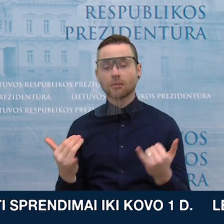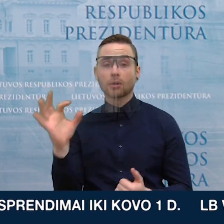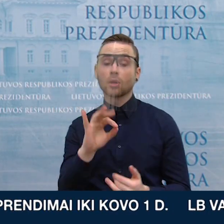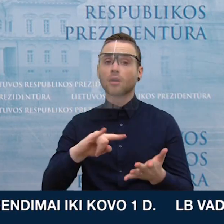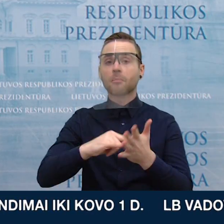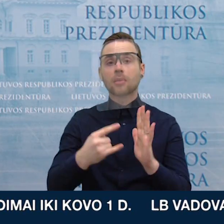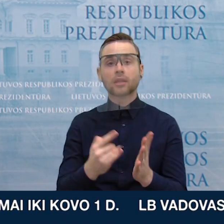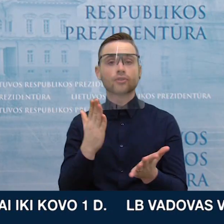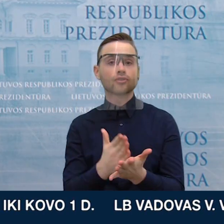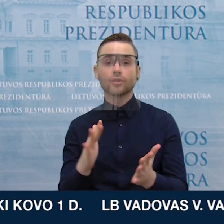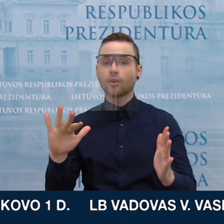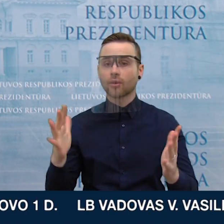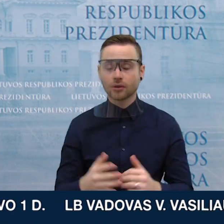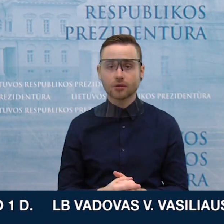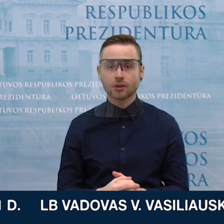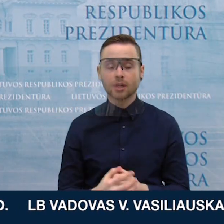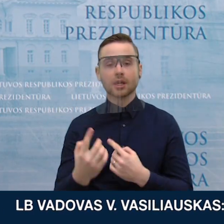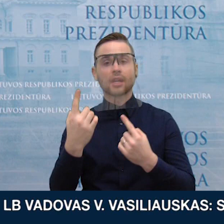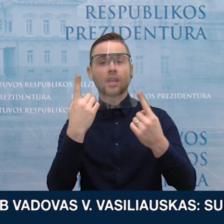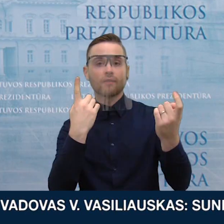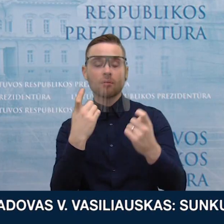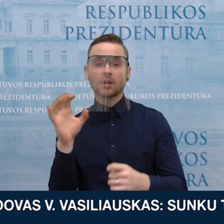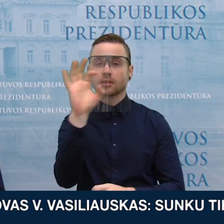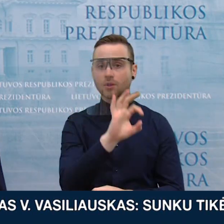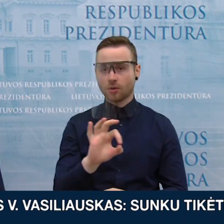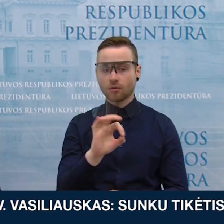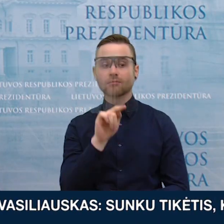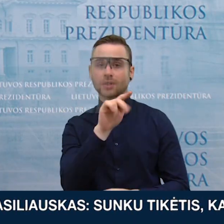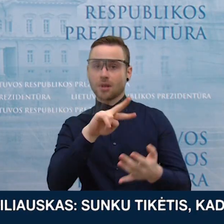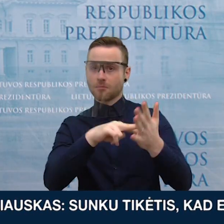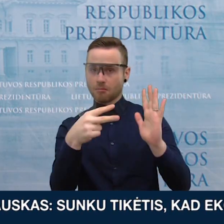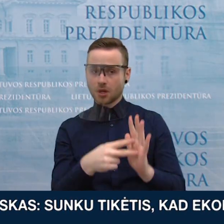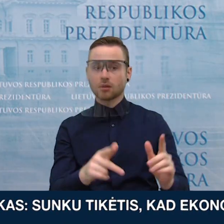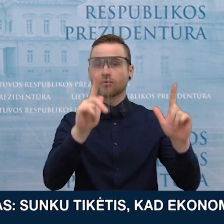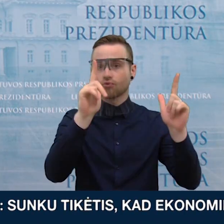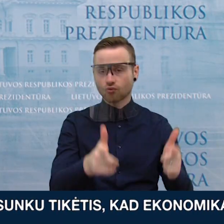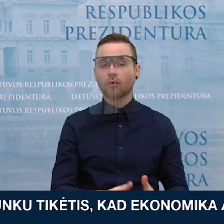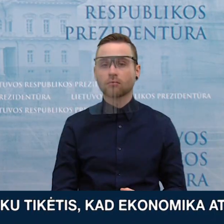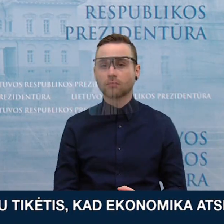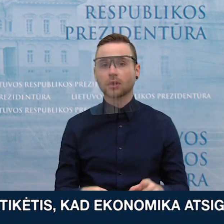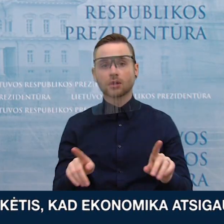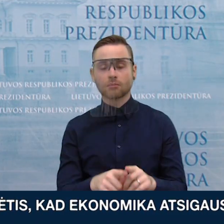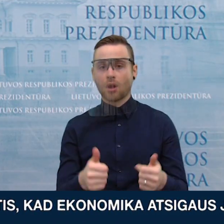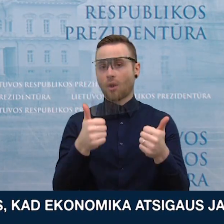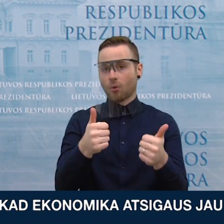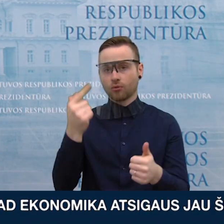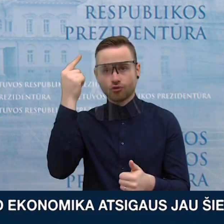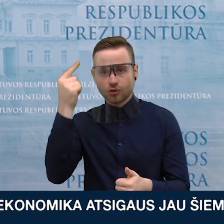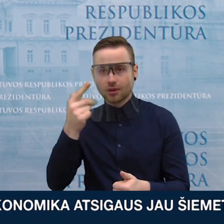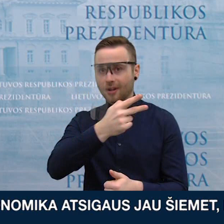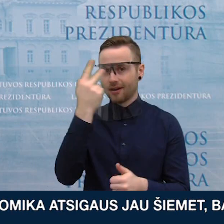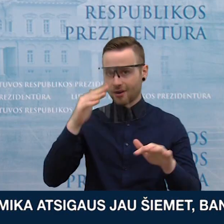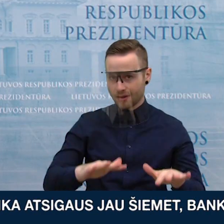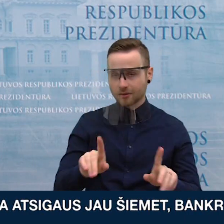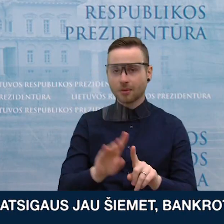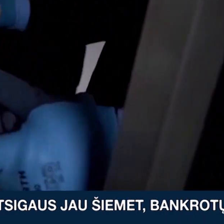kalbame. O pagal visą turimą informaciją, šis planas yra labai realus ir tai yra tikrai gera žinia ne tik tai Lietuvai, bet